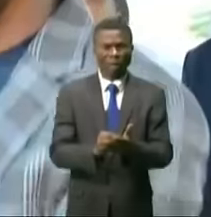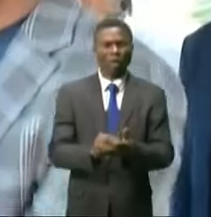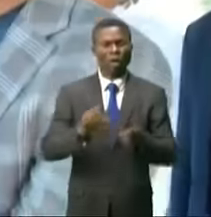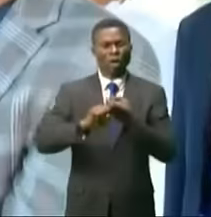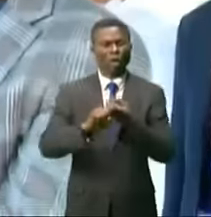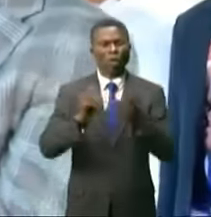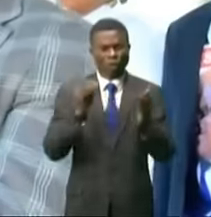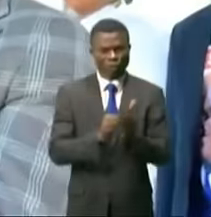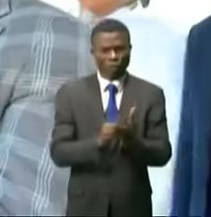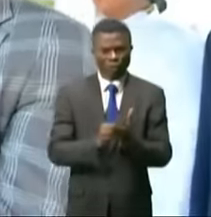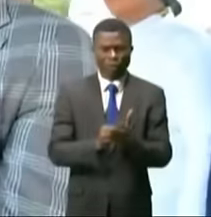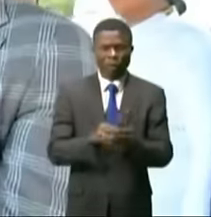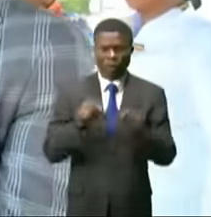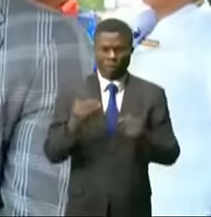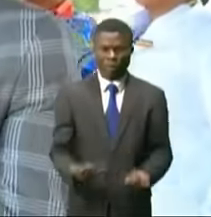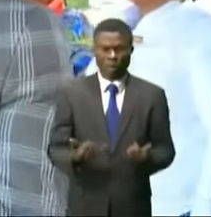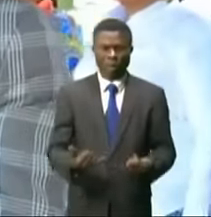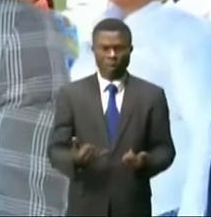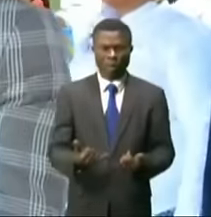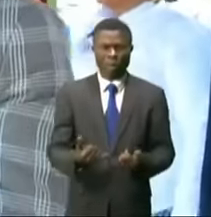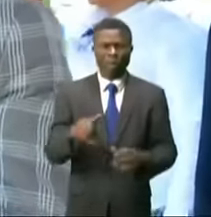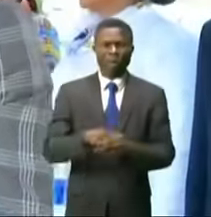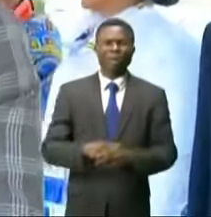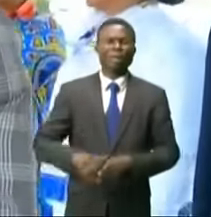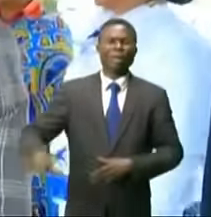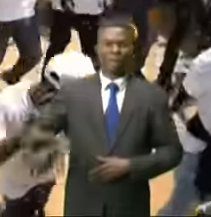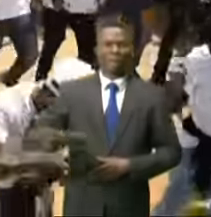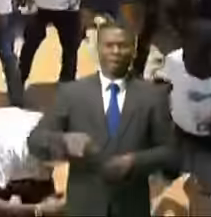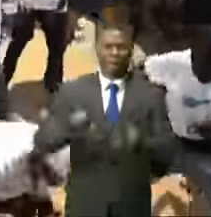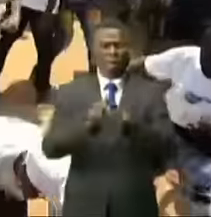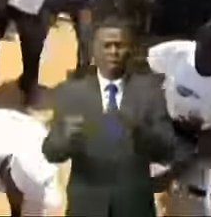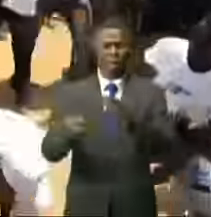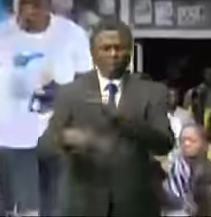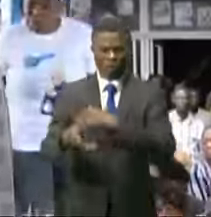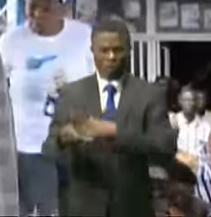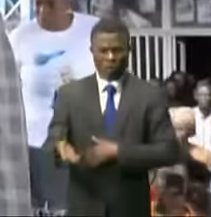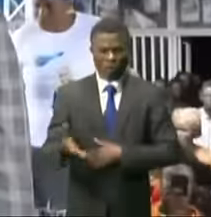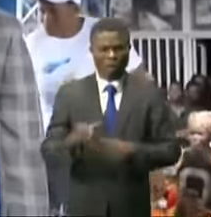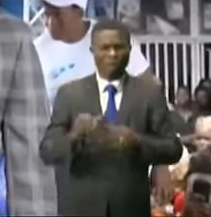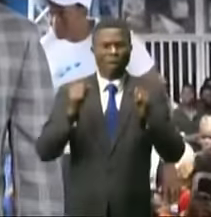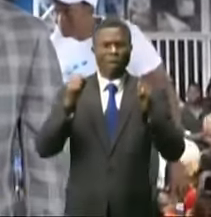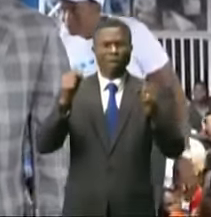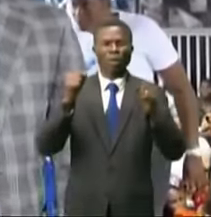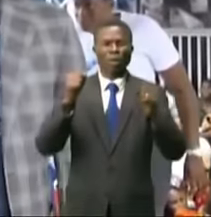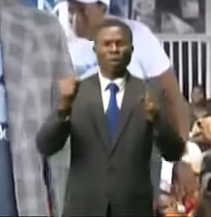confiance, cette fois-ci au niveau national et provincial.